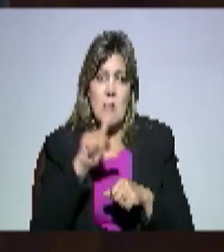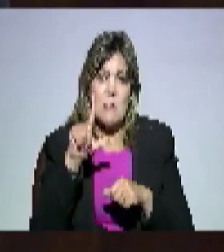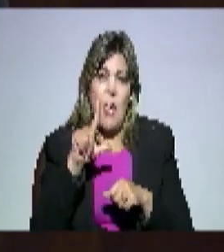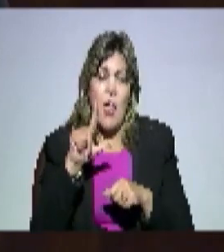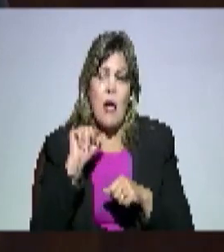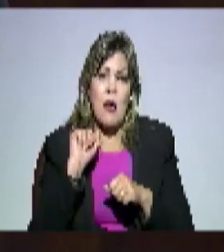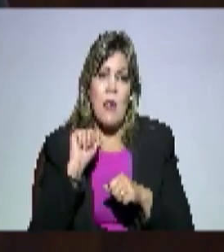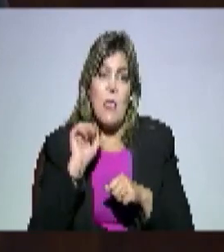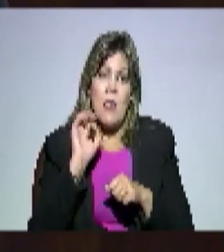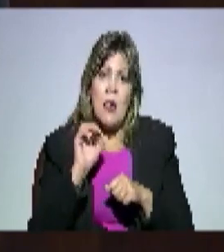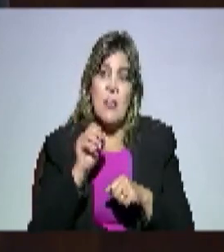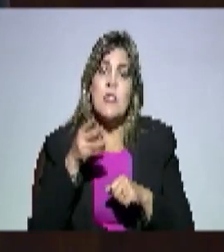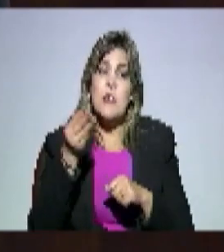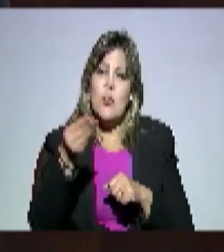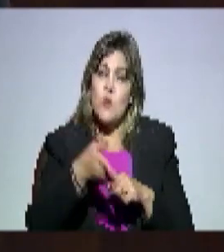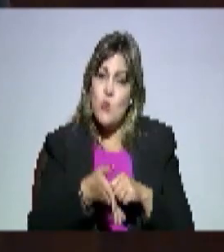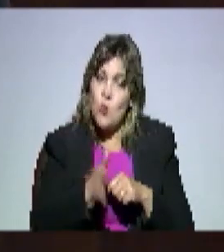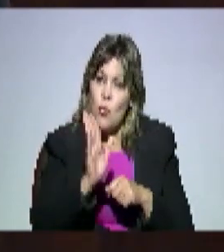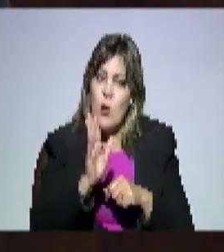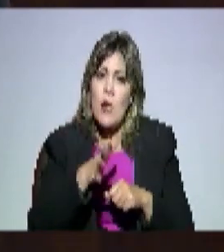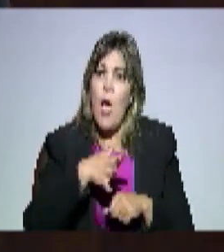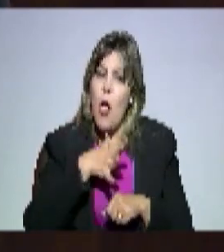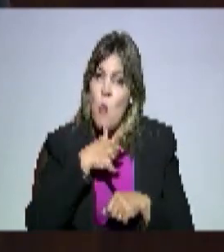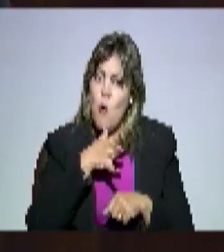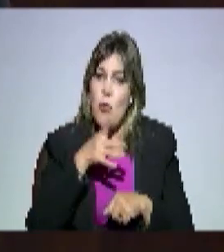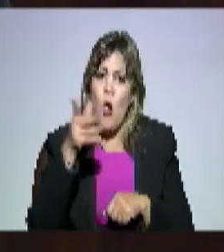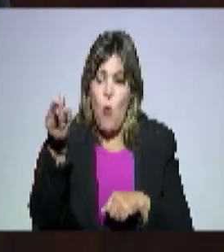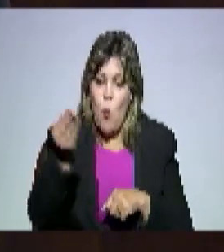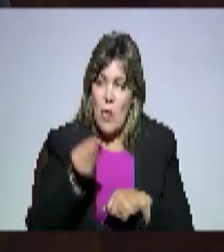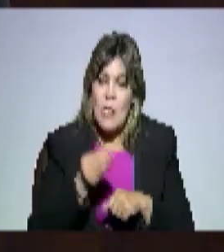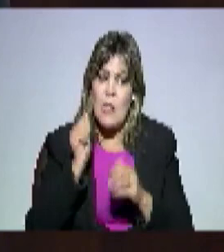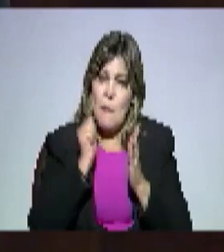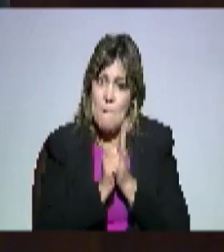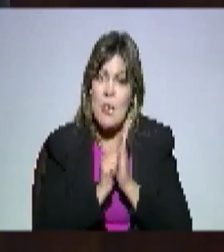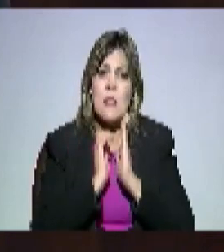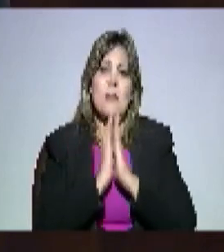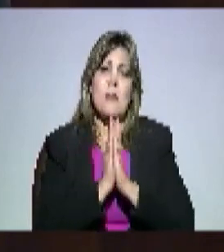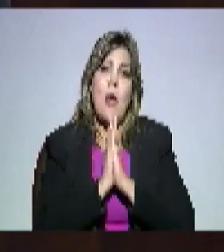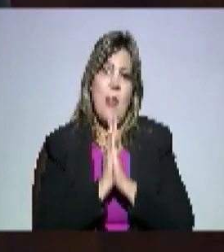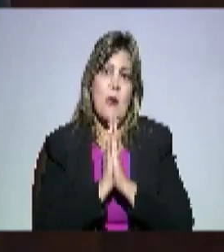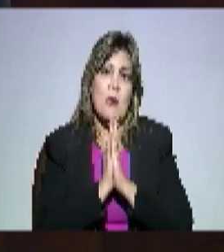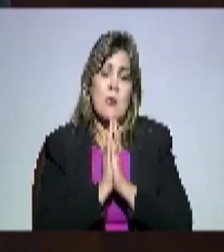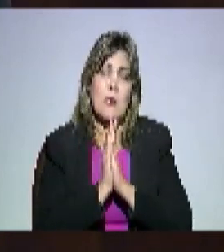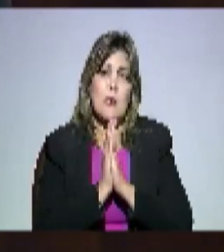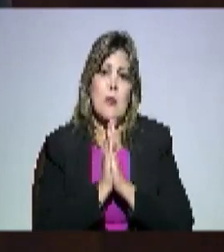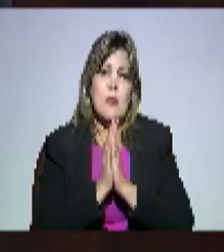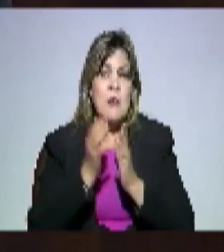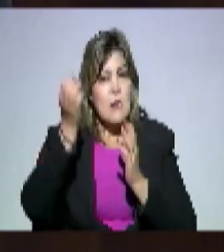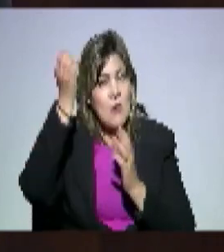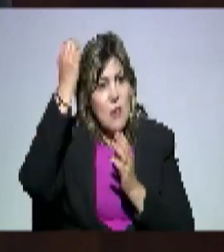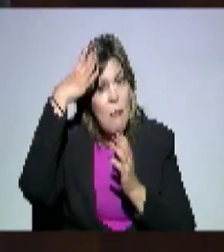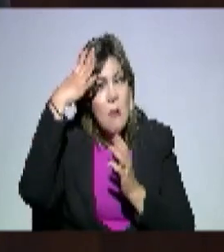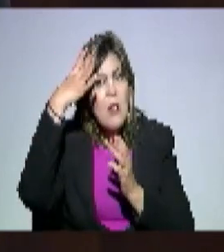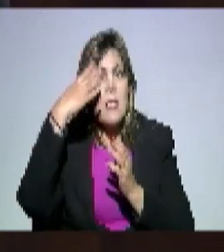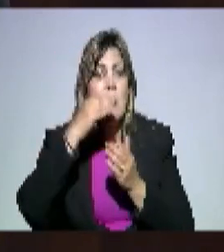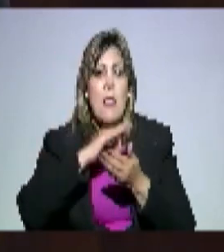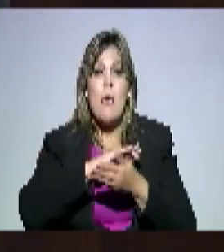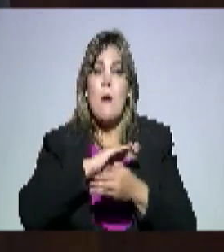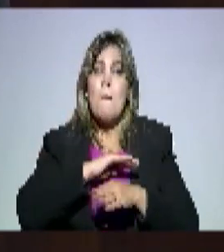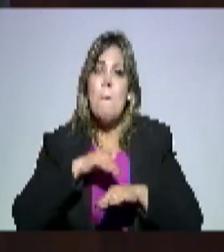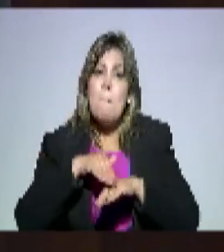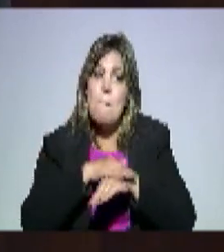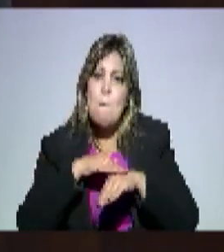قوي حد من الاباء يصلي في البيت يصلي صلاه تبريك مسحه مرضى